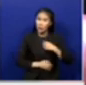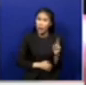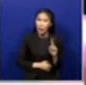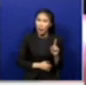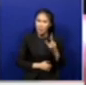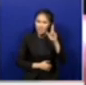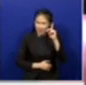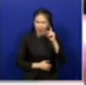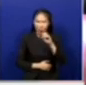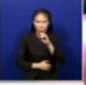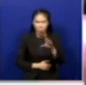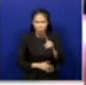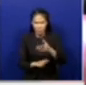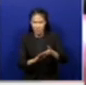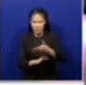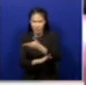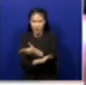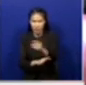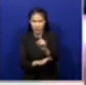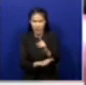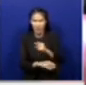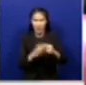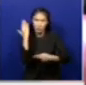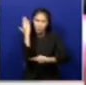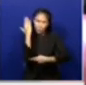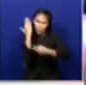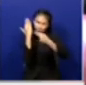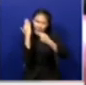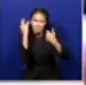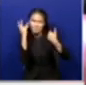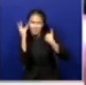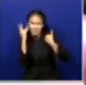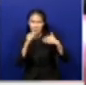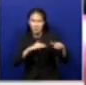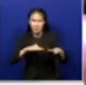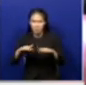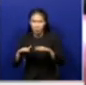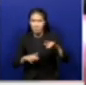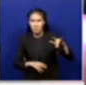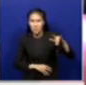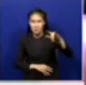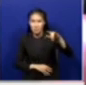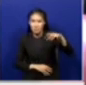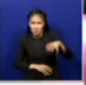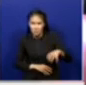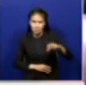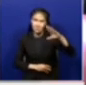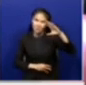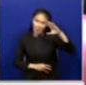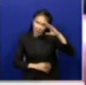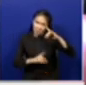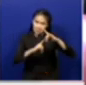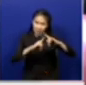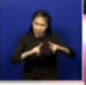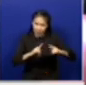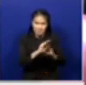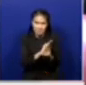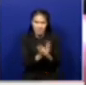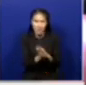าวว่ามีการเตรียมโรงแรมมีการเตรียมสนามบินหรือแม้แต่ค่ายทหารให้เป็นที่กักตัวของผู้